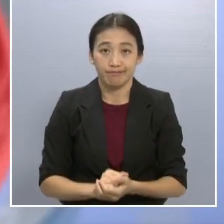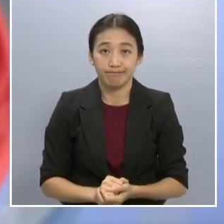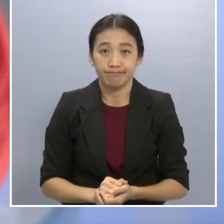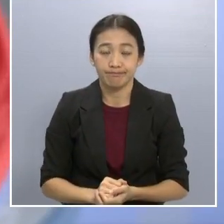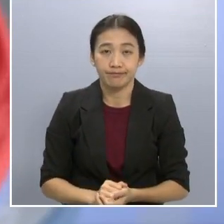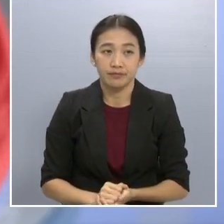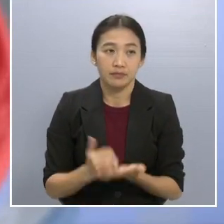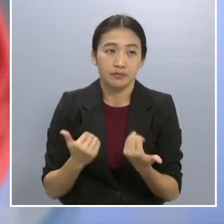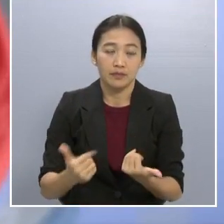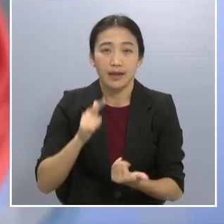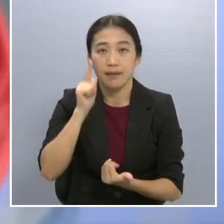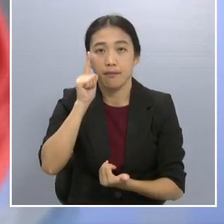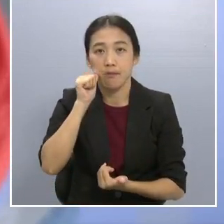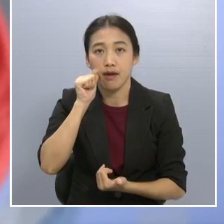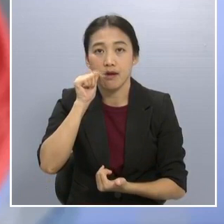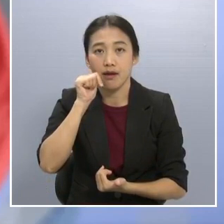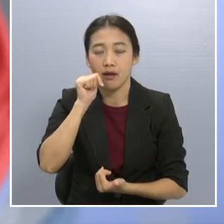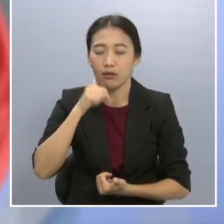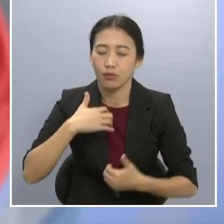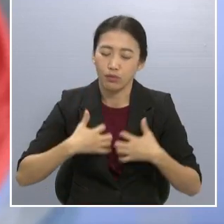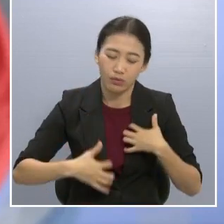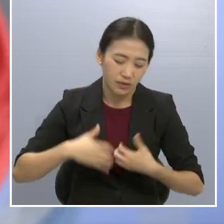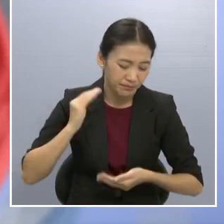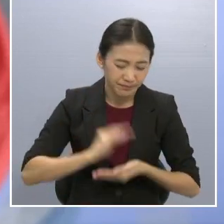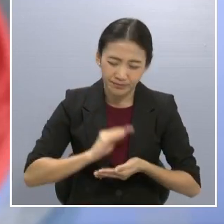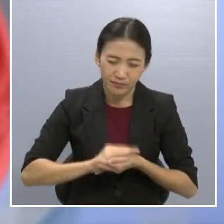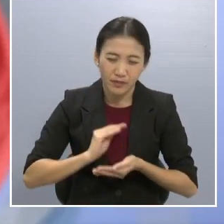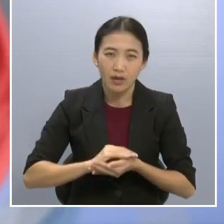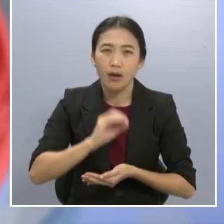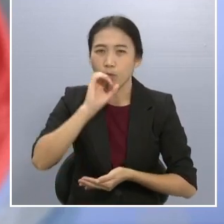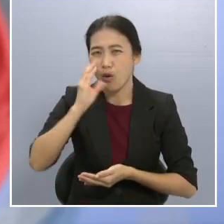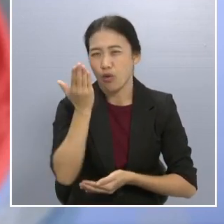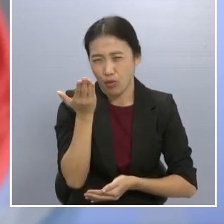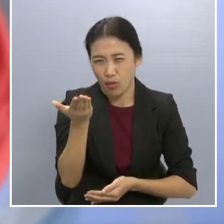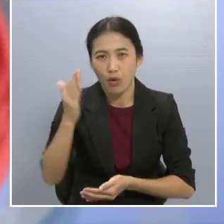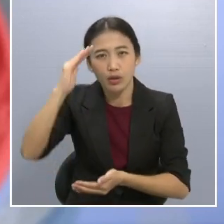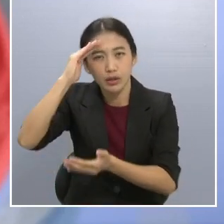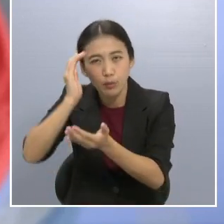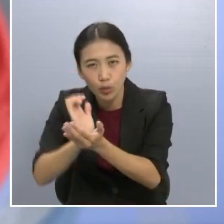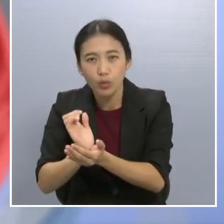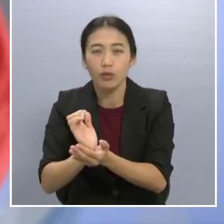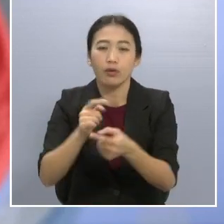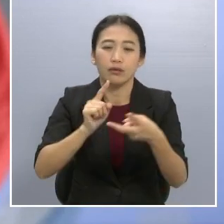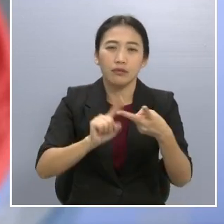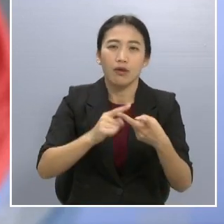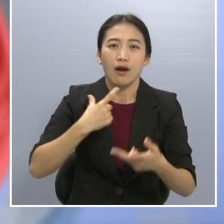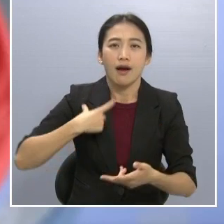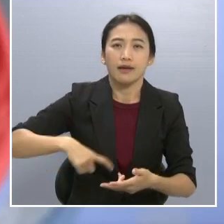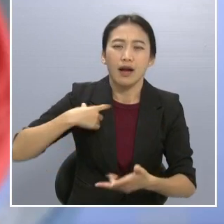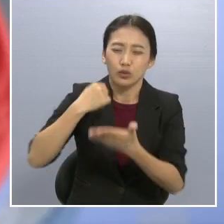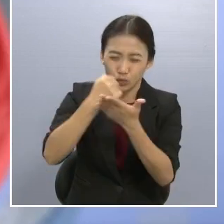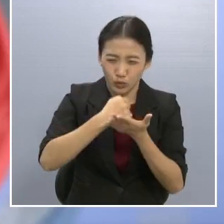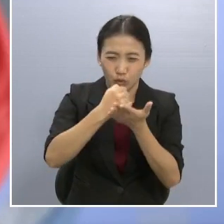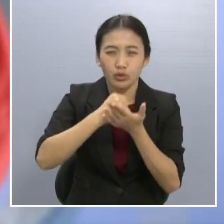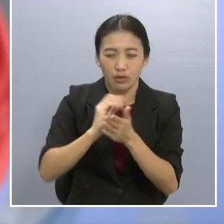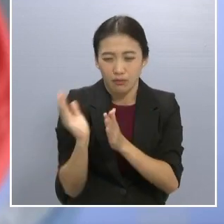ให้หลายๆฝ่ายเนี่ยช่วยหน่อยแม่บอกว่าฝากบอกตำรวจกับท่านอัยการหน่อยเถอะ บอกช่วยเร่งคดีนี้หน่อยมัน5เดือนแล้ว